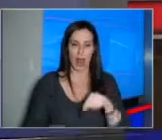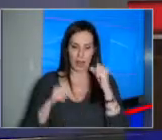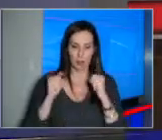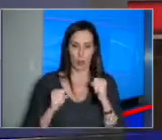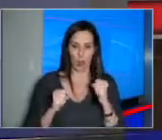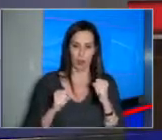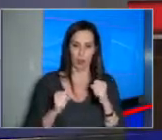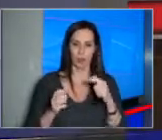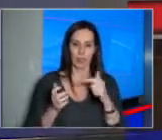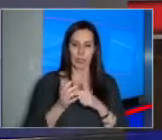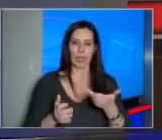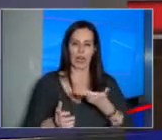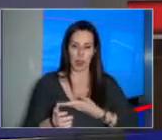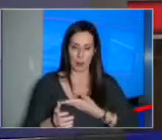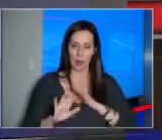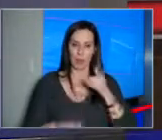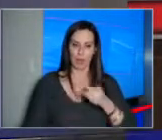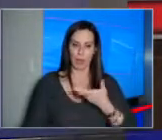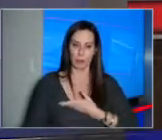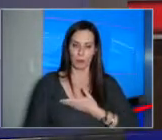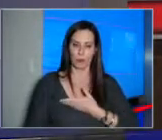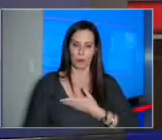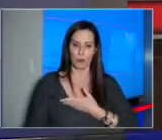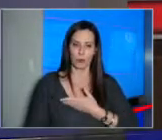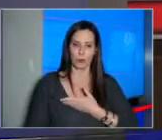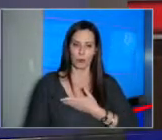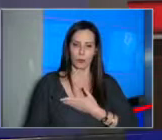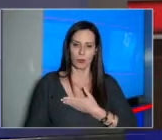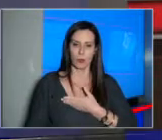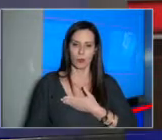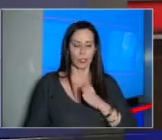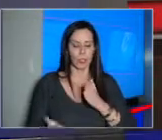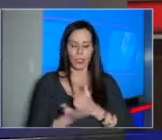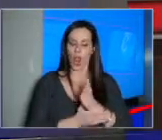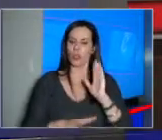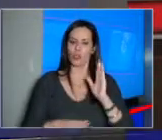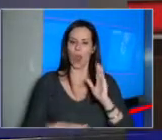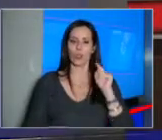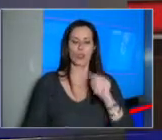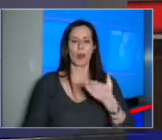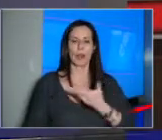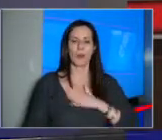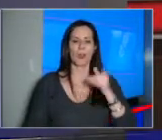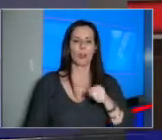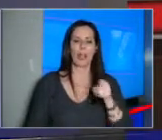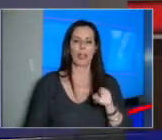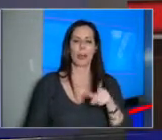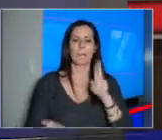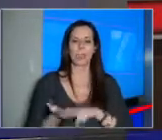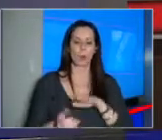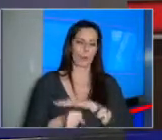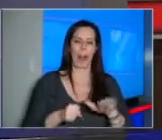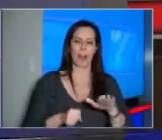הלאומי, כדי לקבל את מה שמגיע לו, הוא ישר ירא שמיים, נקי כפיים, שבא לקבל את מה שמגיע לו בזכות